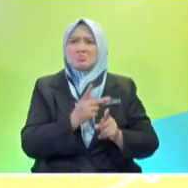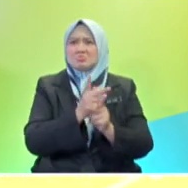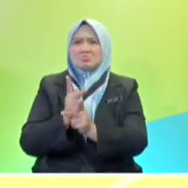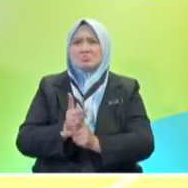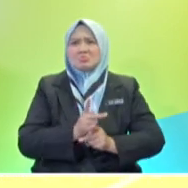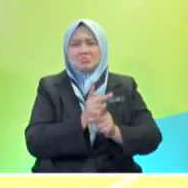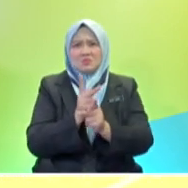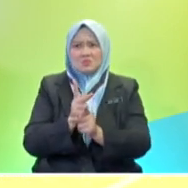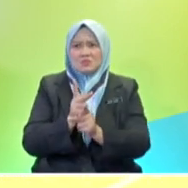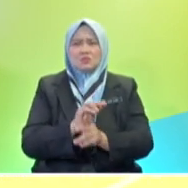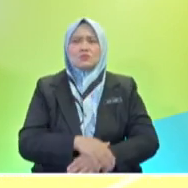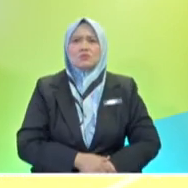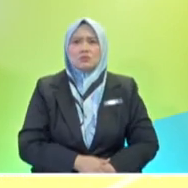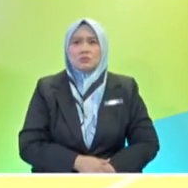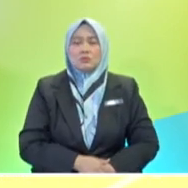Suis